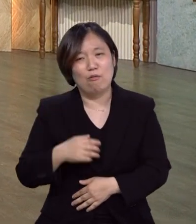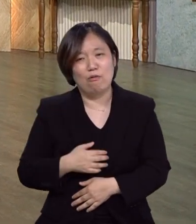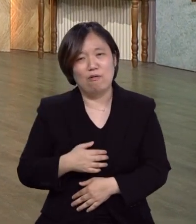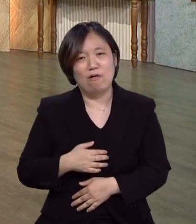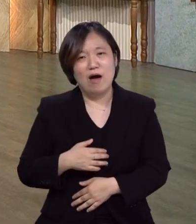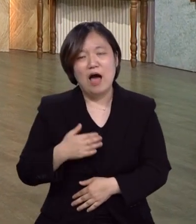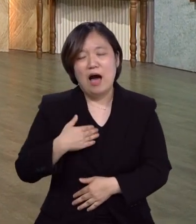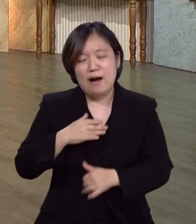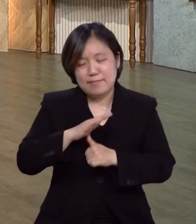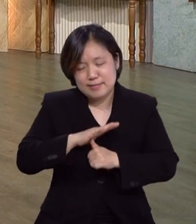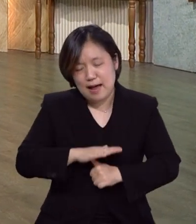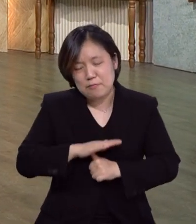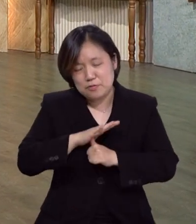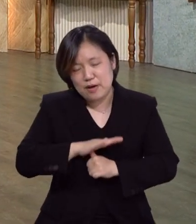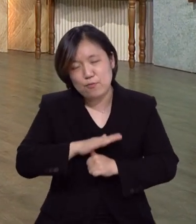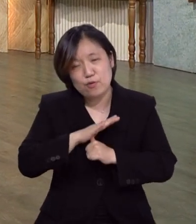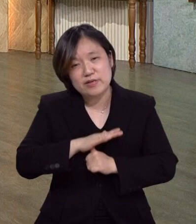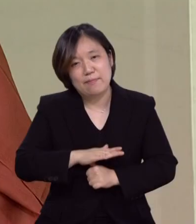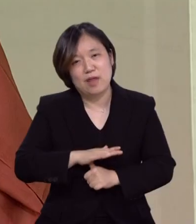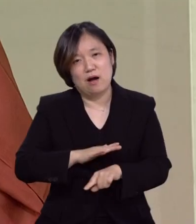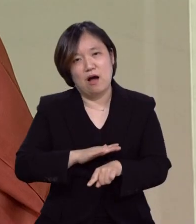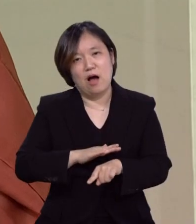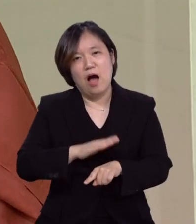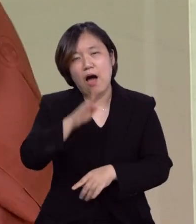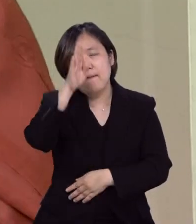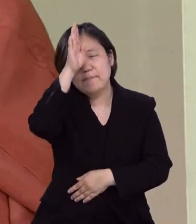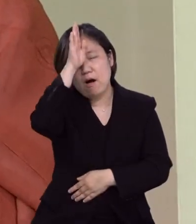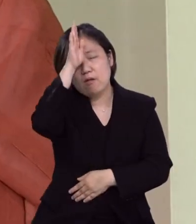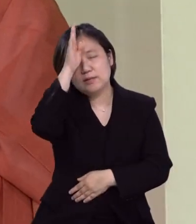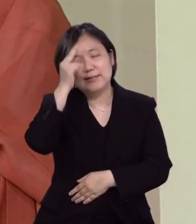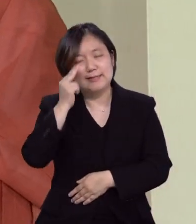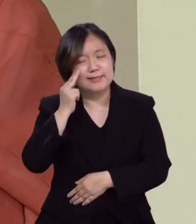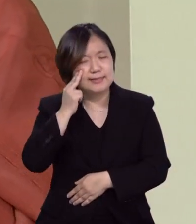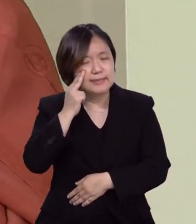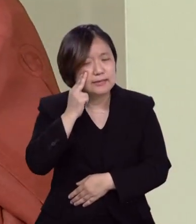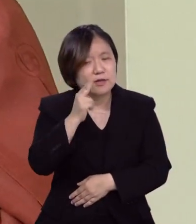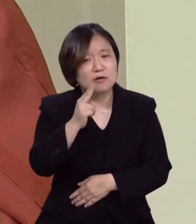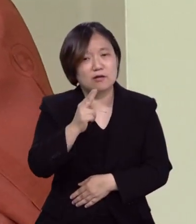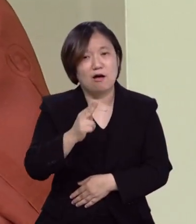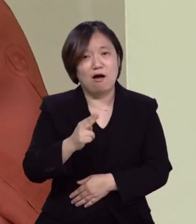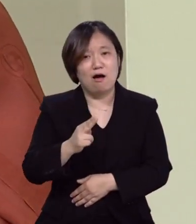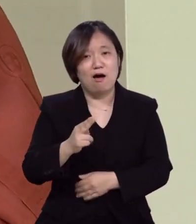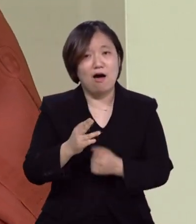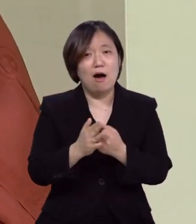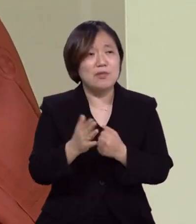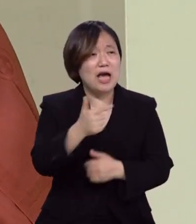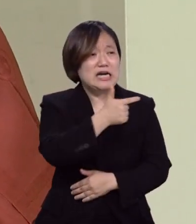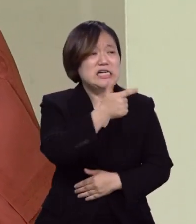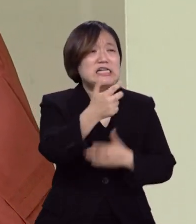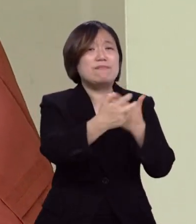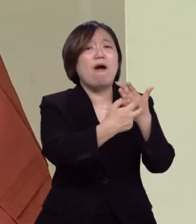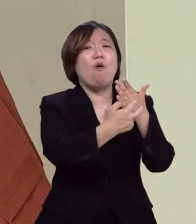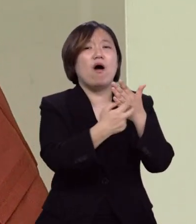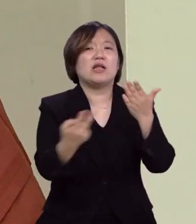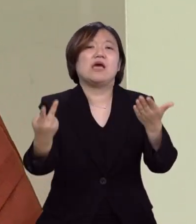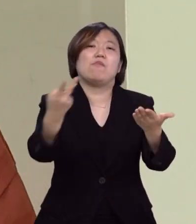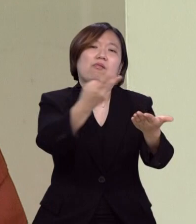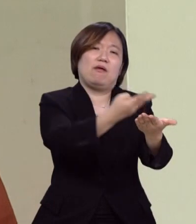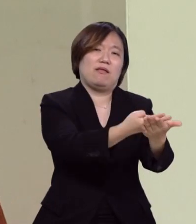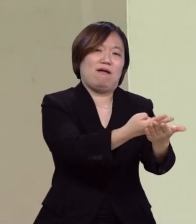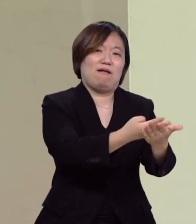앓다가 결국은 상태가 더 악화돼 가지고 이제 큰 병원으로 이제 옮겼답니다